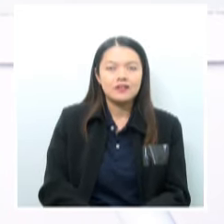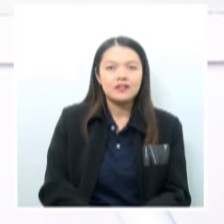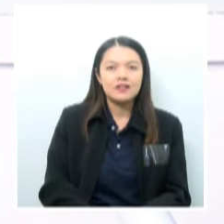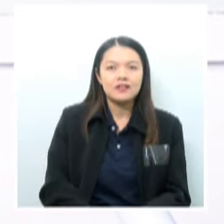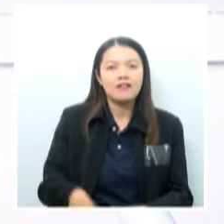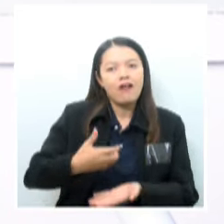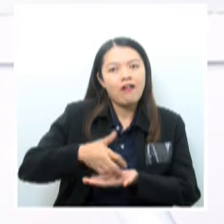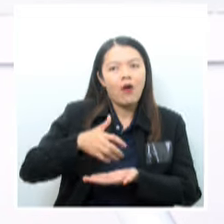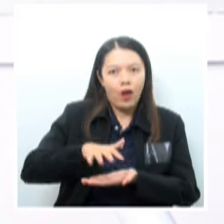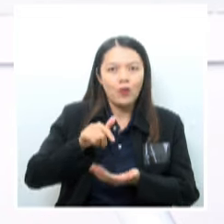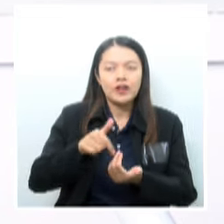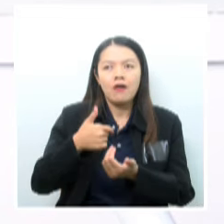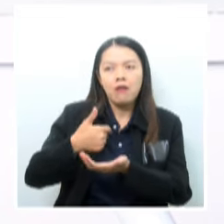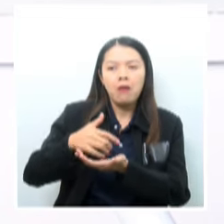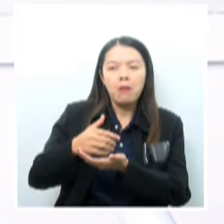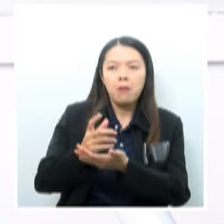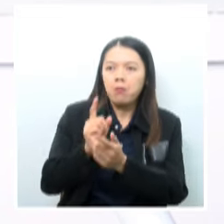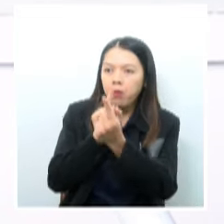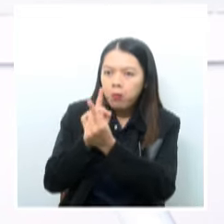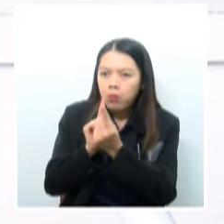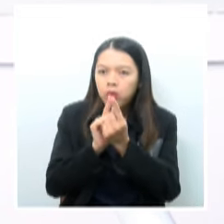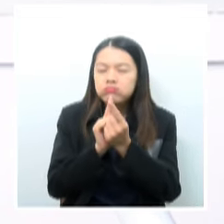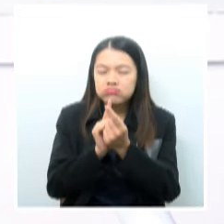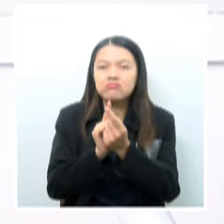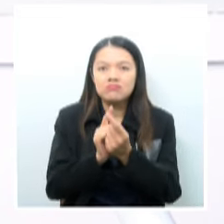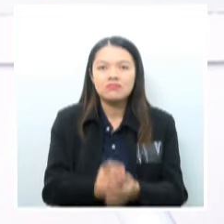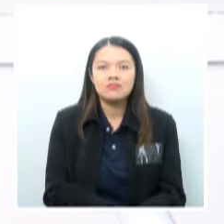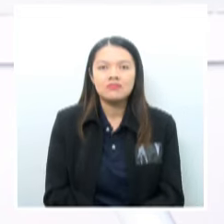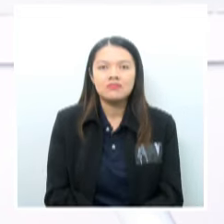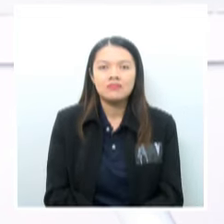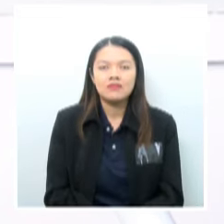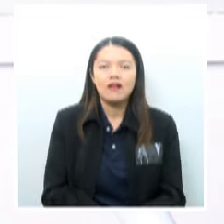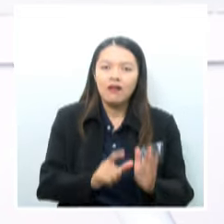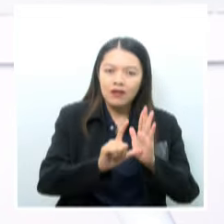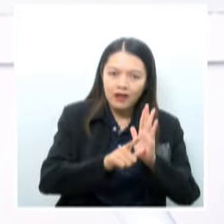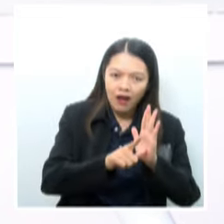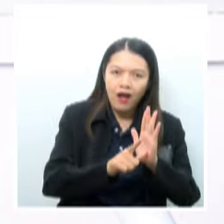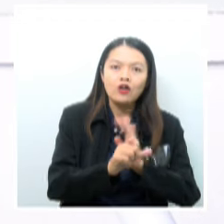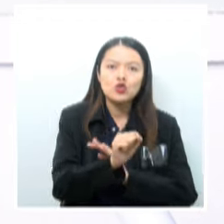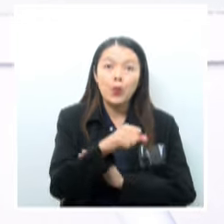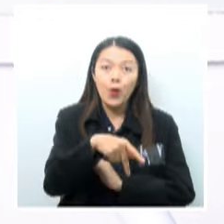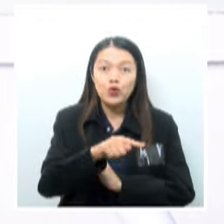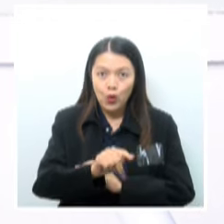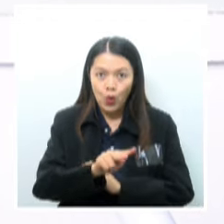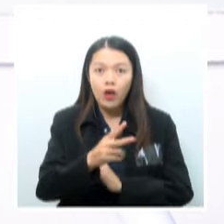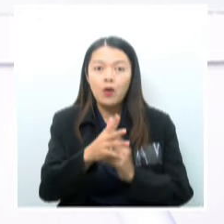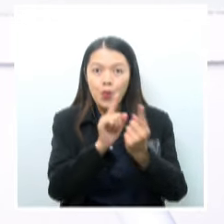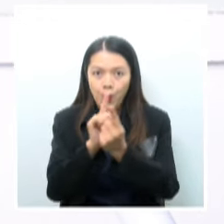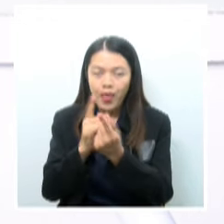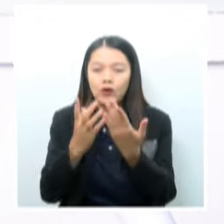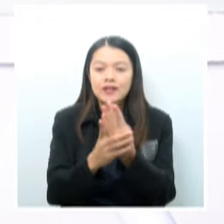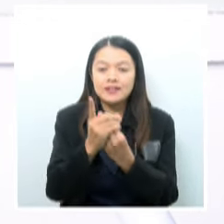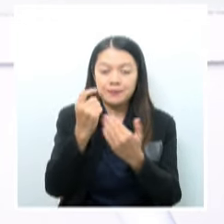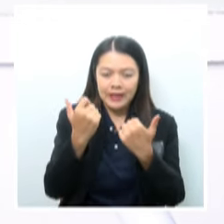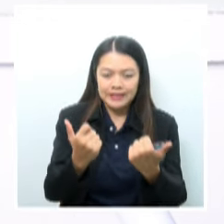ช่วงรายการนี้ของเรานะคะก็ได้เจอกันในช่วงต้นรายการพร้อมกับท่านเลขาธิการกปท.ไปแล้วค่ะคราวนี้สัปดาห์นี้เนี่ย